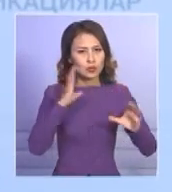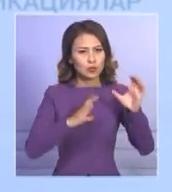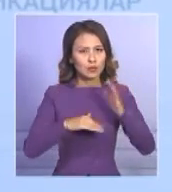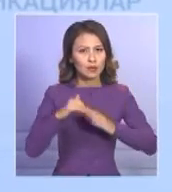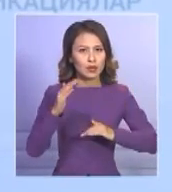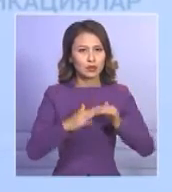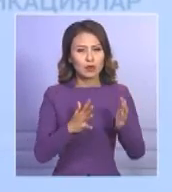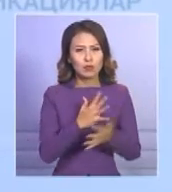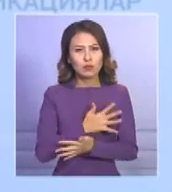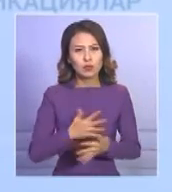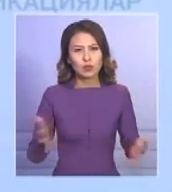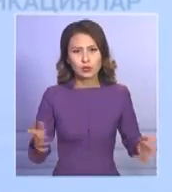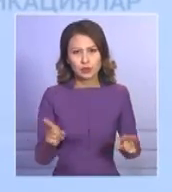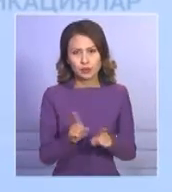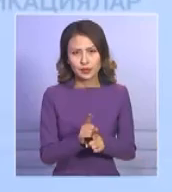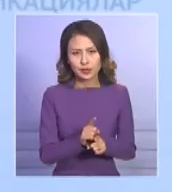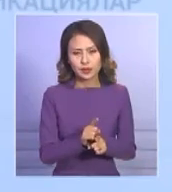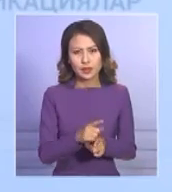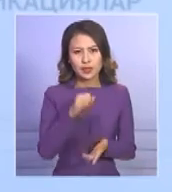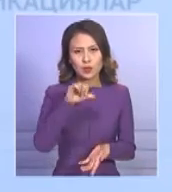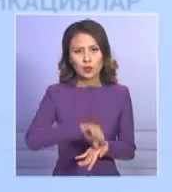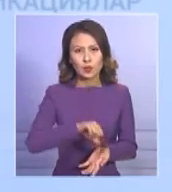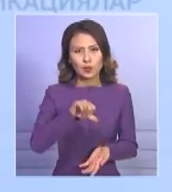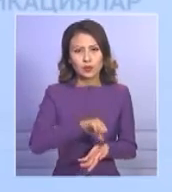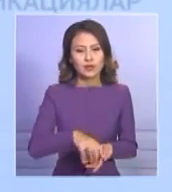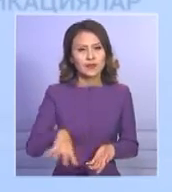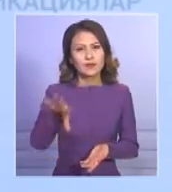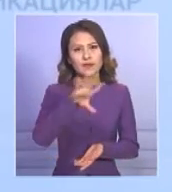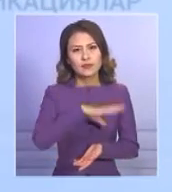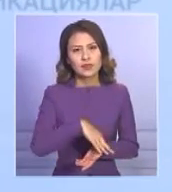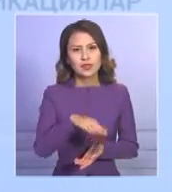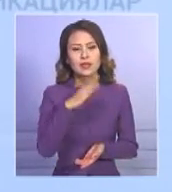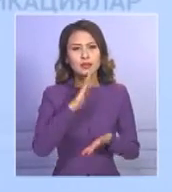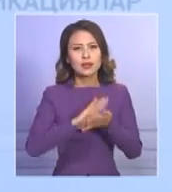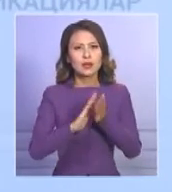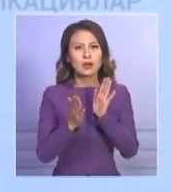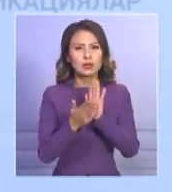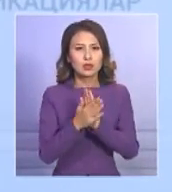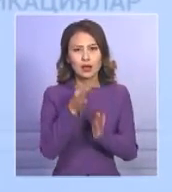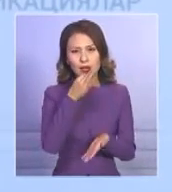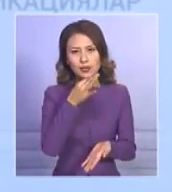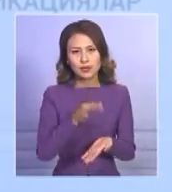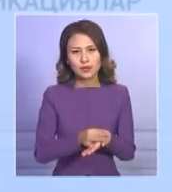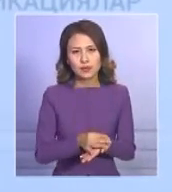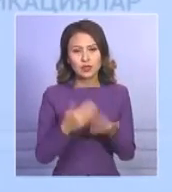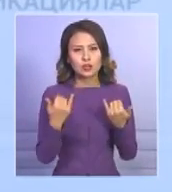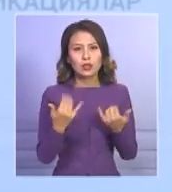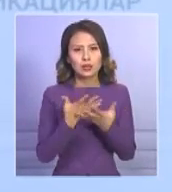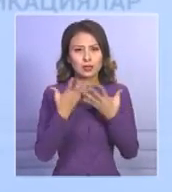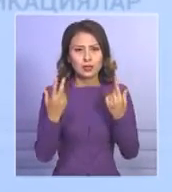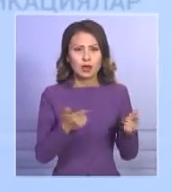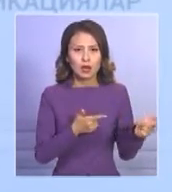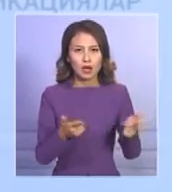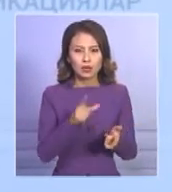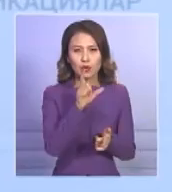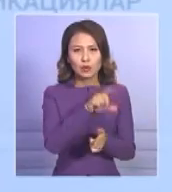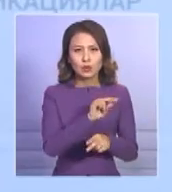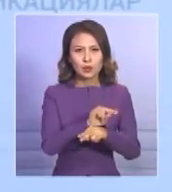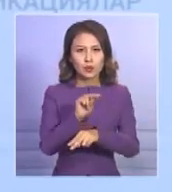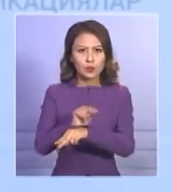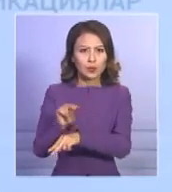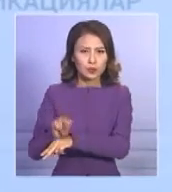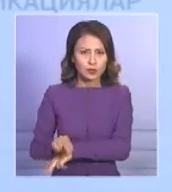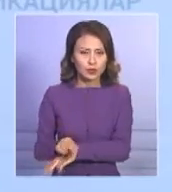өтті. Оқудың дуальды жүйесі қатысушы тараптардың барлық талаптарына жауап береді. Компания үшін бұл кадрларды дайындау мүмкіндігі.